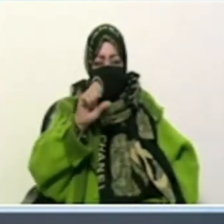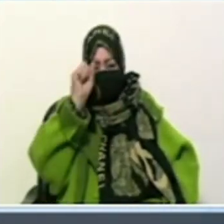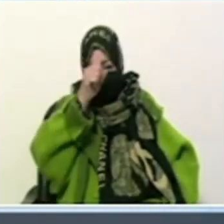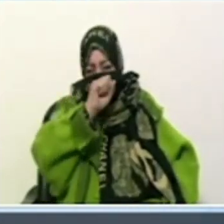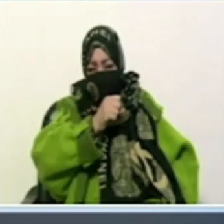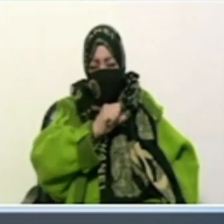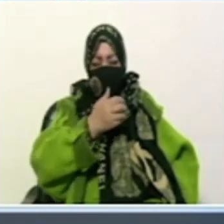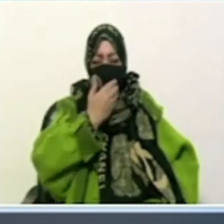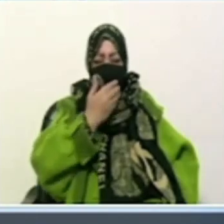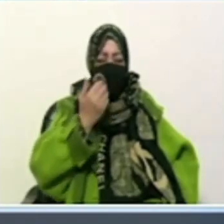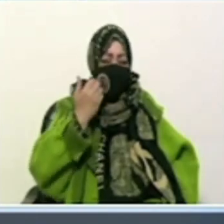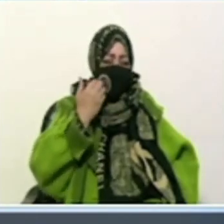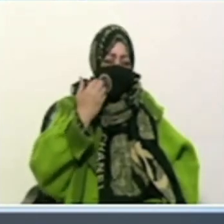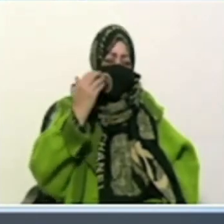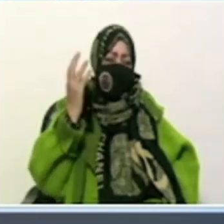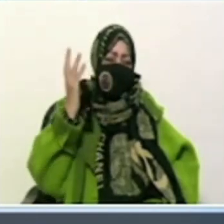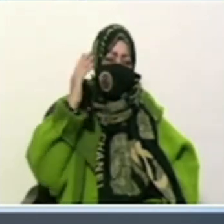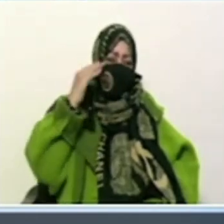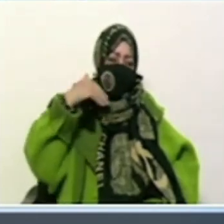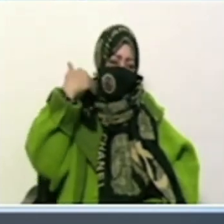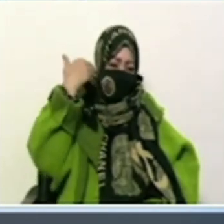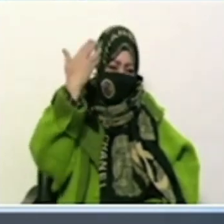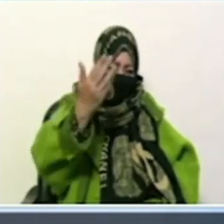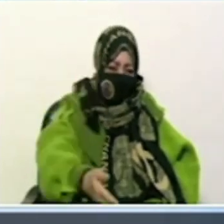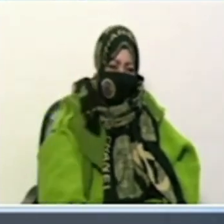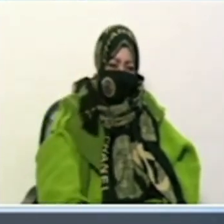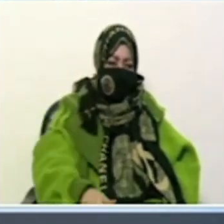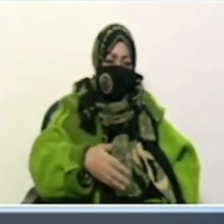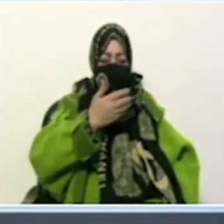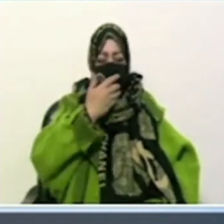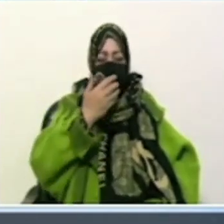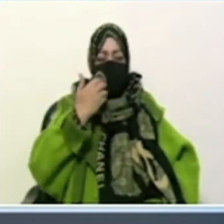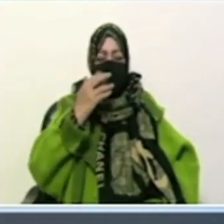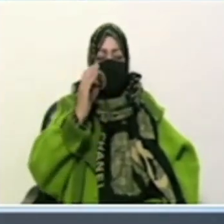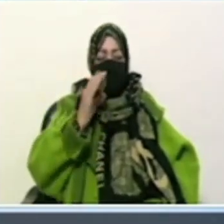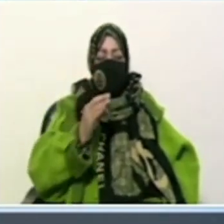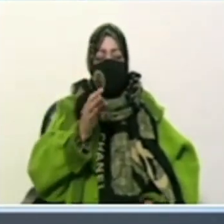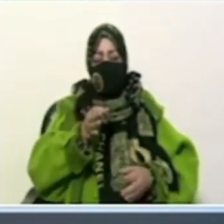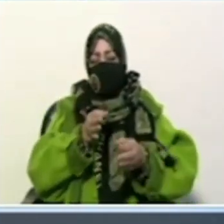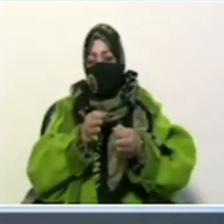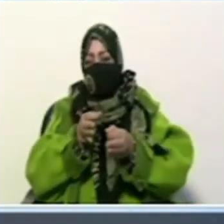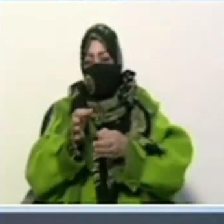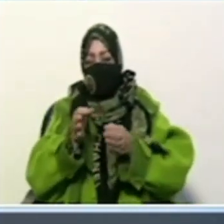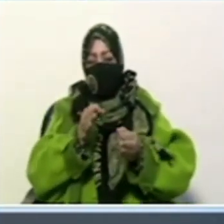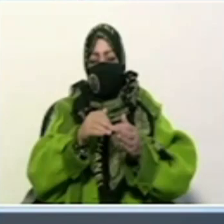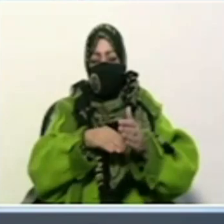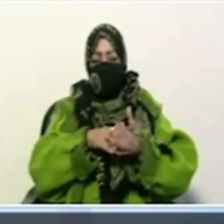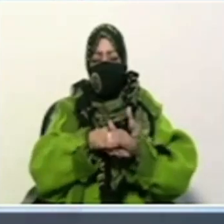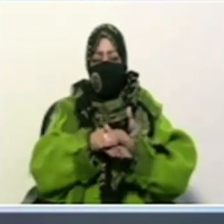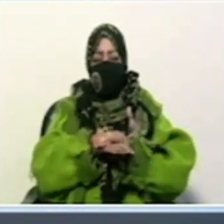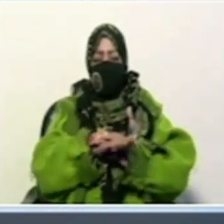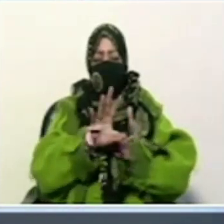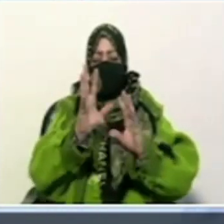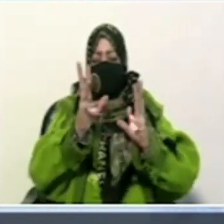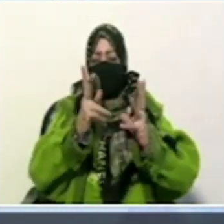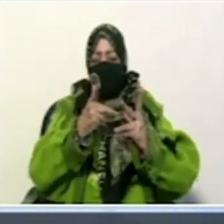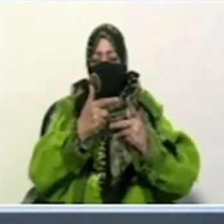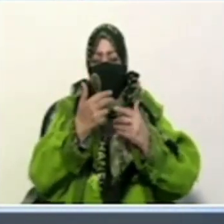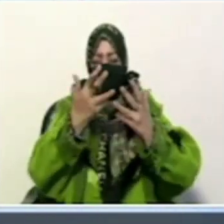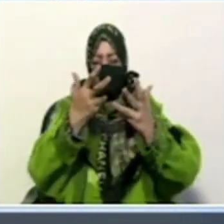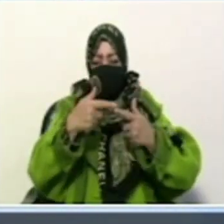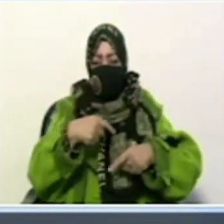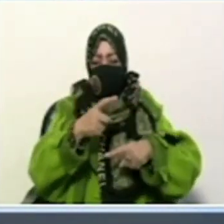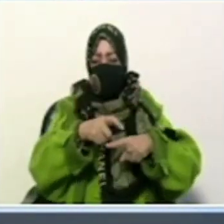النصاب، بلغ فيه هذا المال النصاب، فتحسبي بعد عام وتخرجي الزكاة، ما وجدته من المال